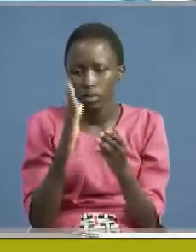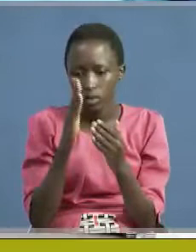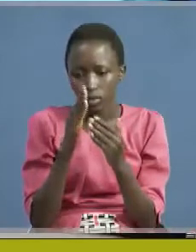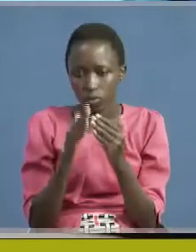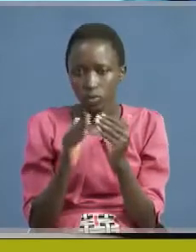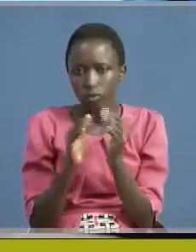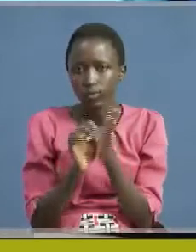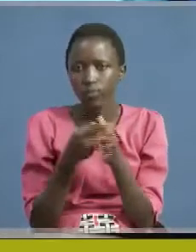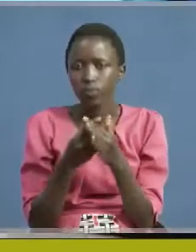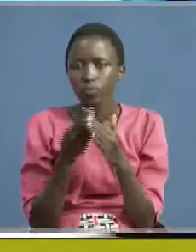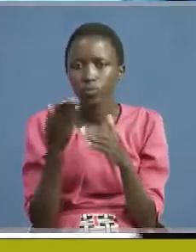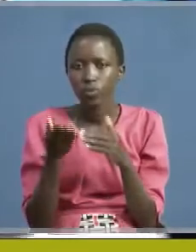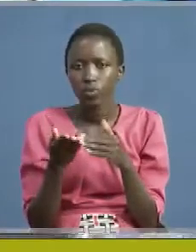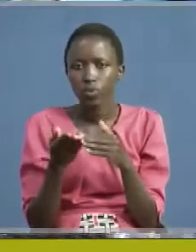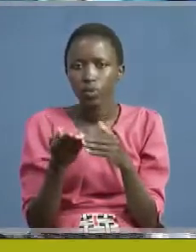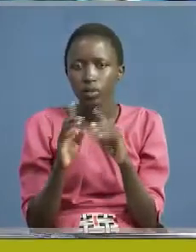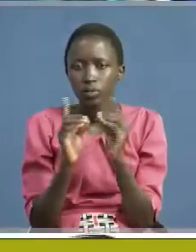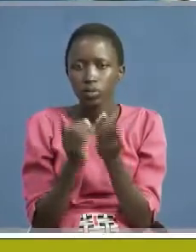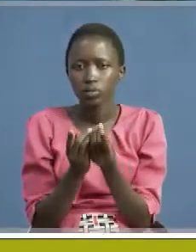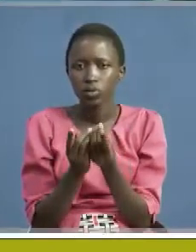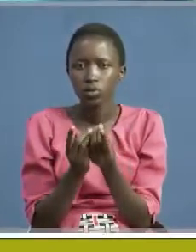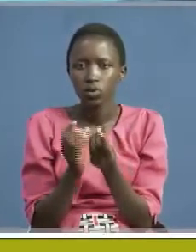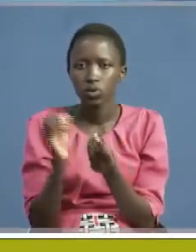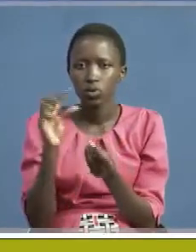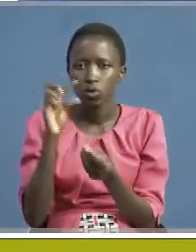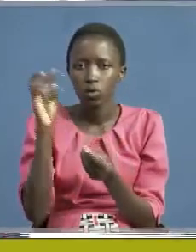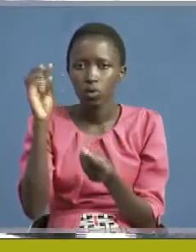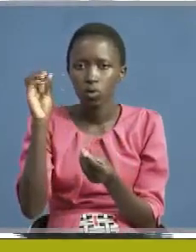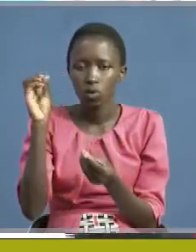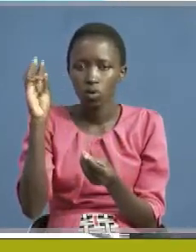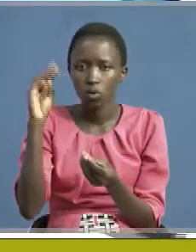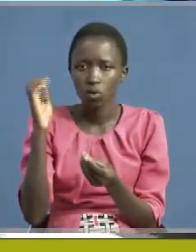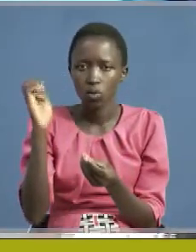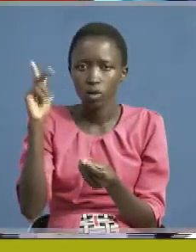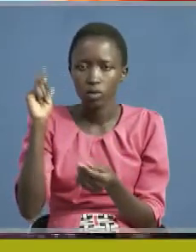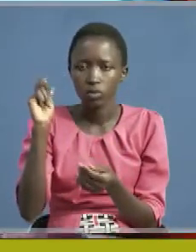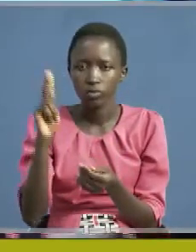mizizi katika sekta hii. Kelvin Ogome, KUTV.